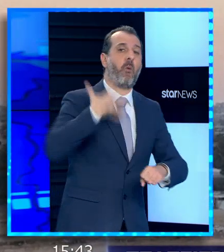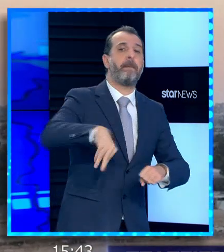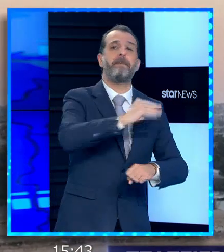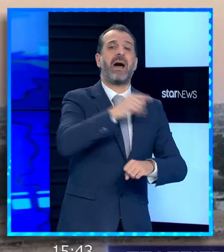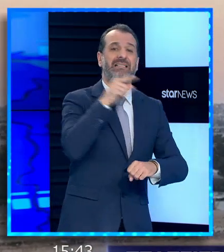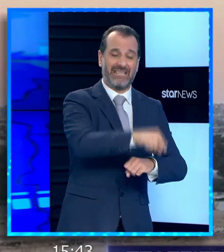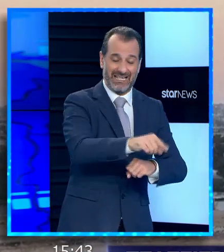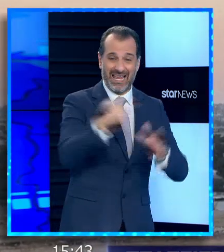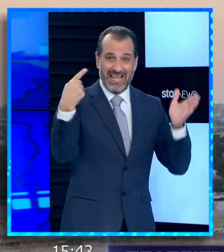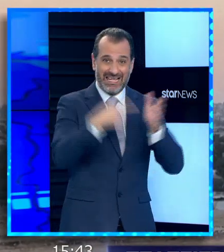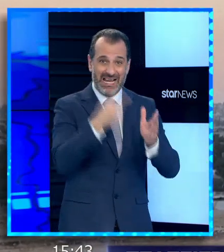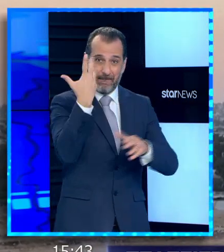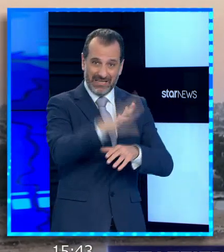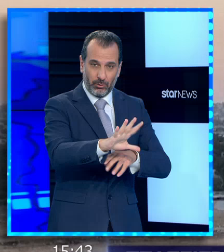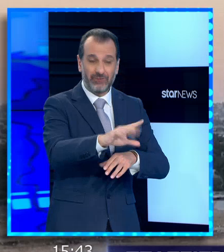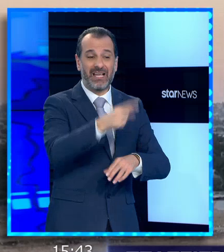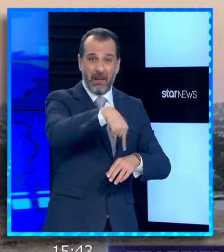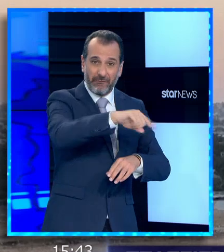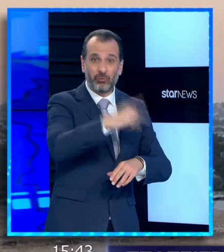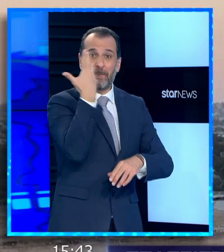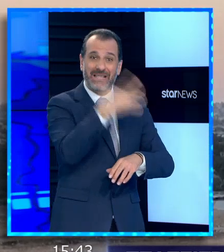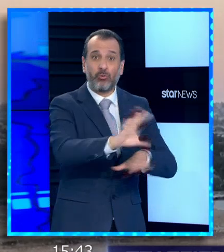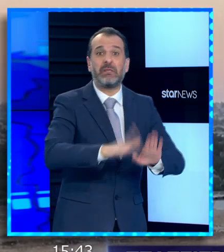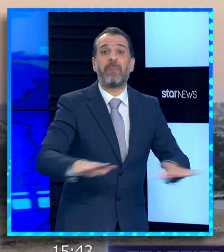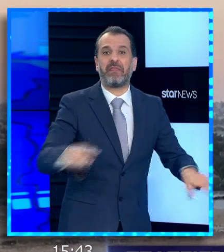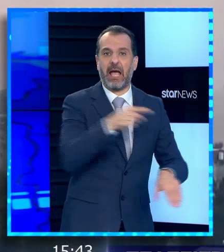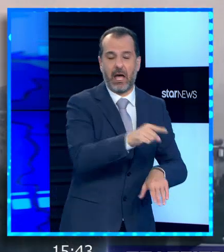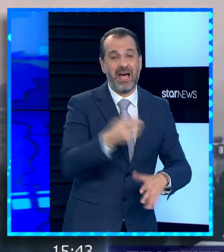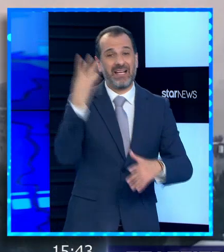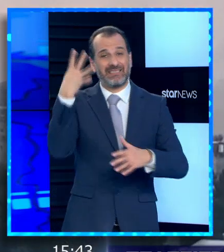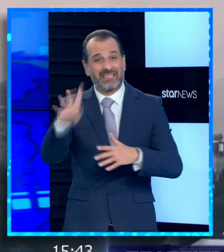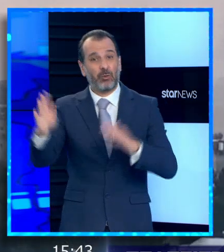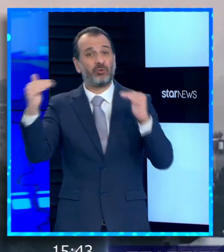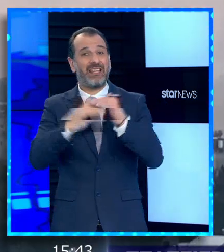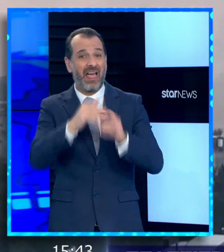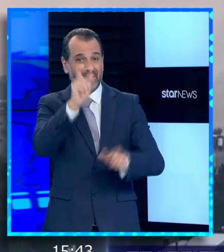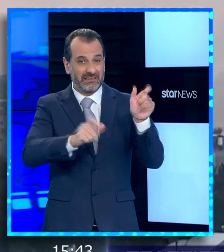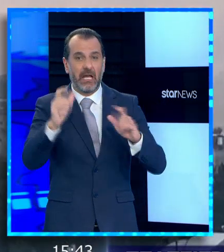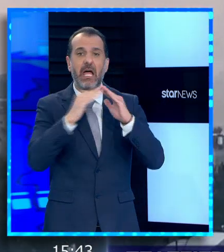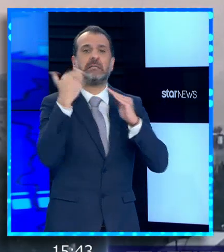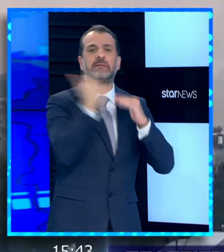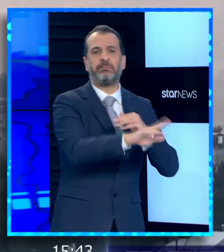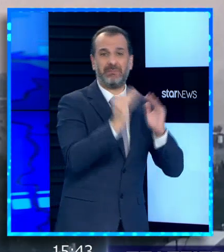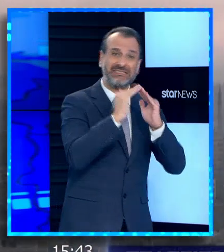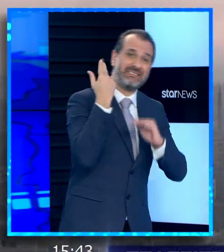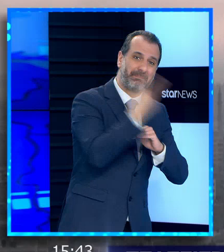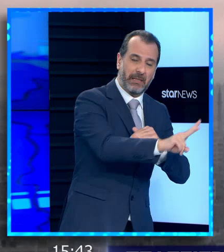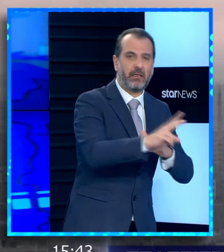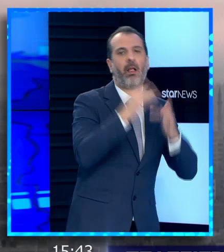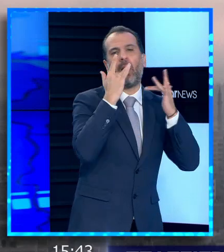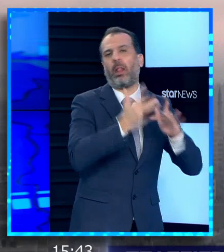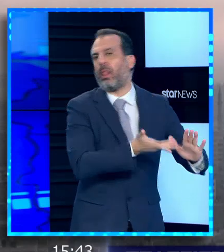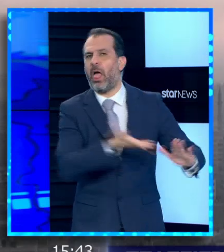Παλαιστινίων, εκ των οποίων 500 ήταν παιδιά. Ήδη 400.000 άνθρωποι έχουν εγκαταλείψει τα σπίτια τους στη Λωρίδα της Γάζας,